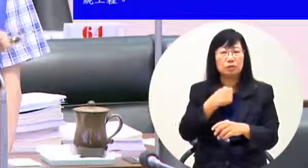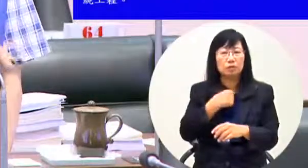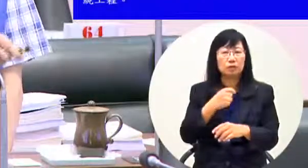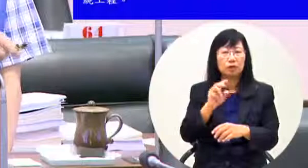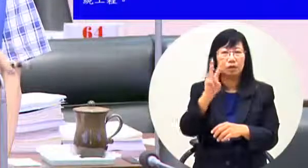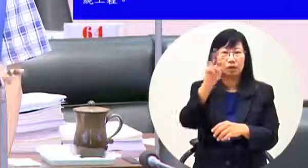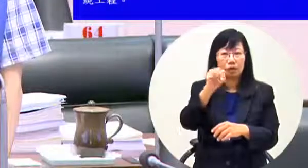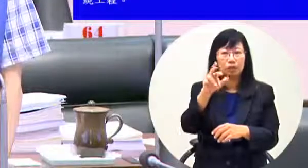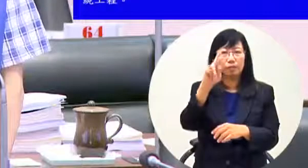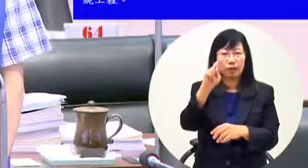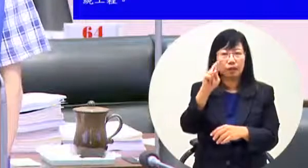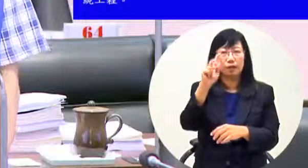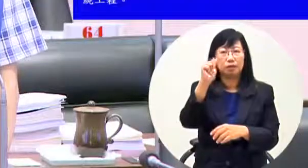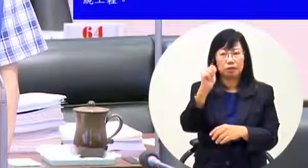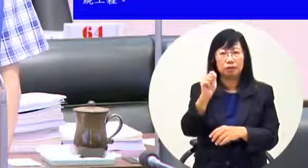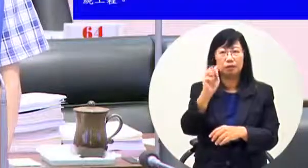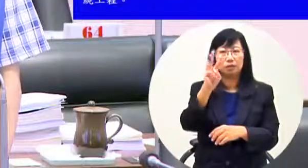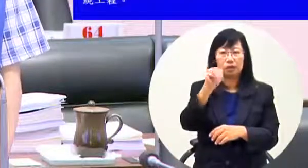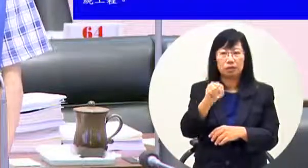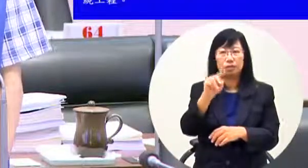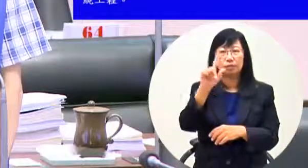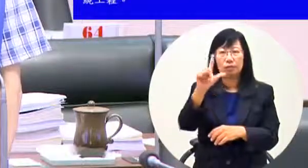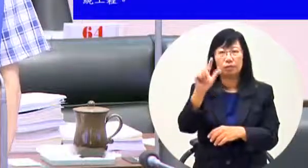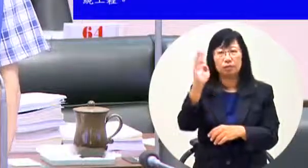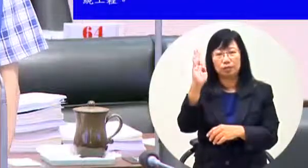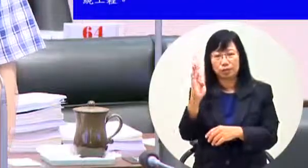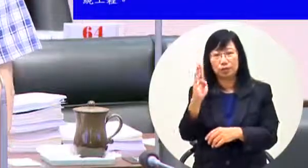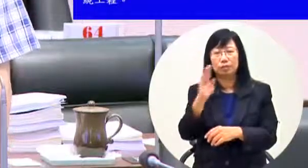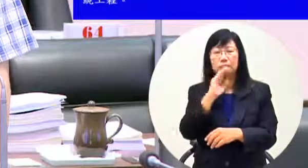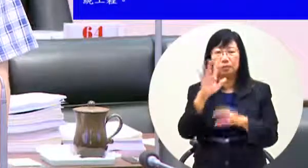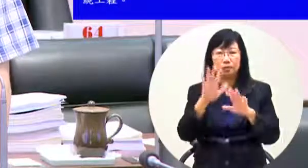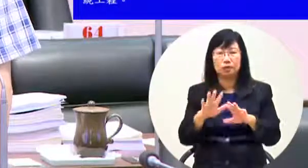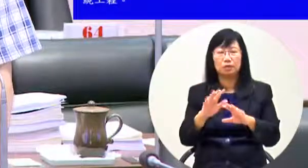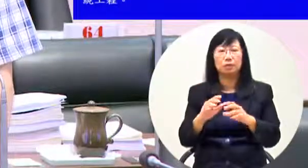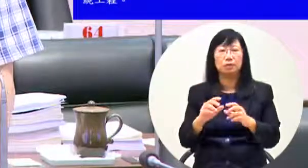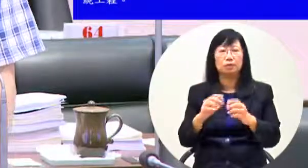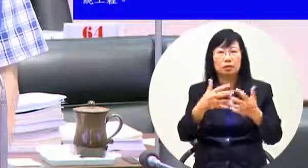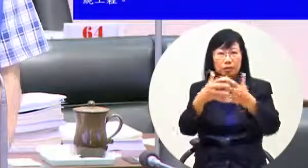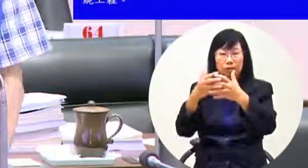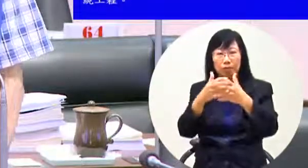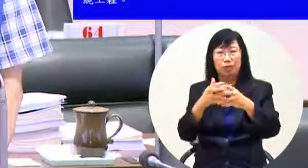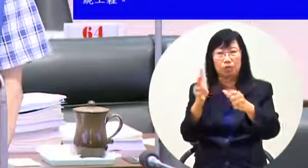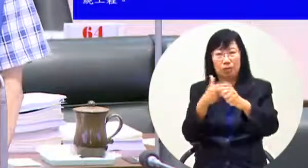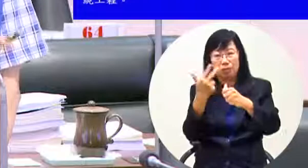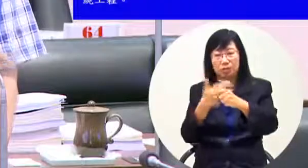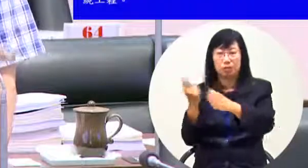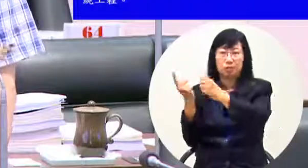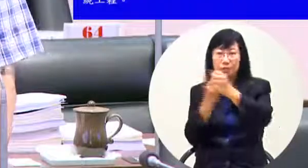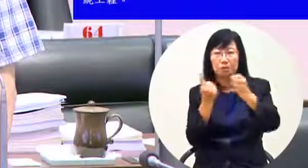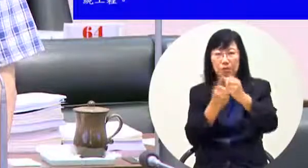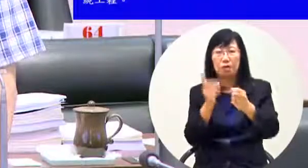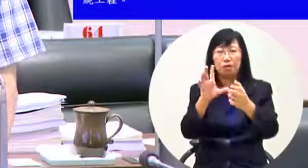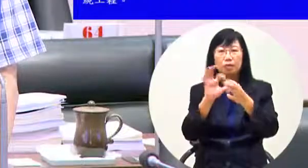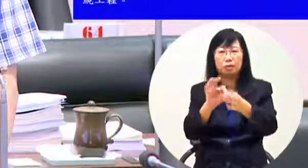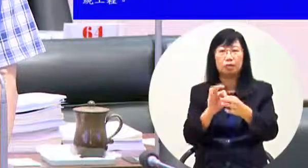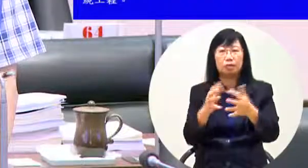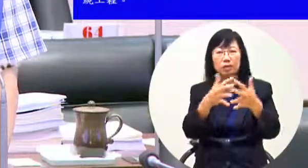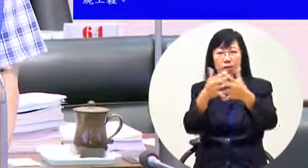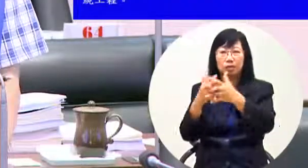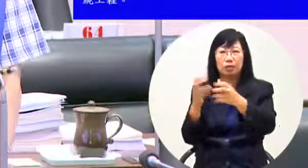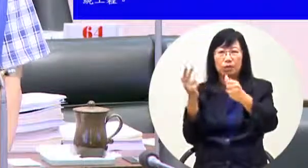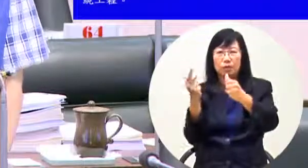缺了一个 B。现在美国职棒大联盟都在那边打那些美国职棒联盟，那个简称就是